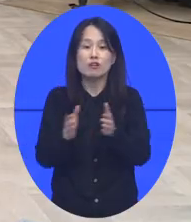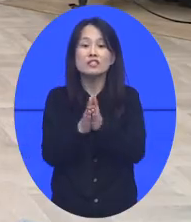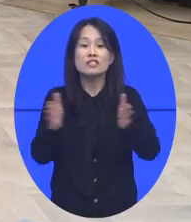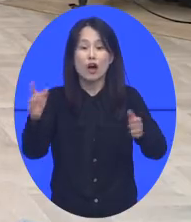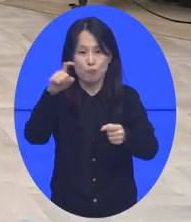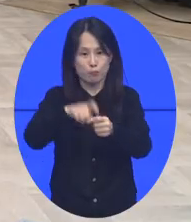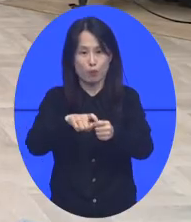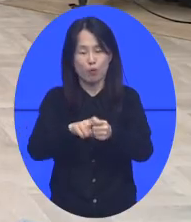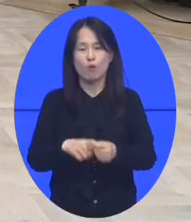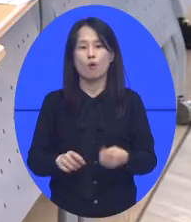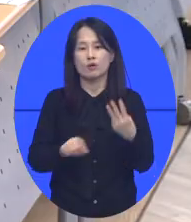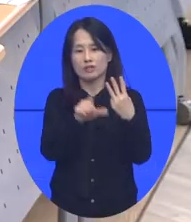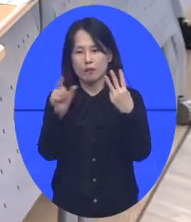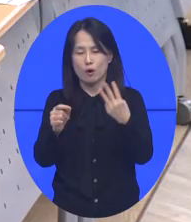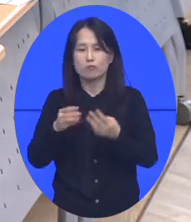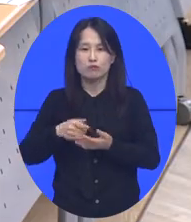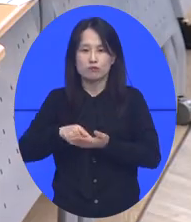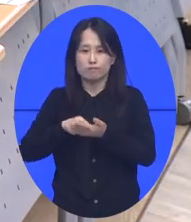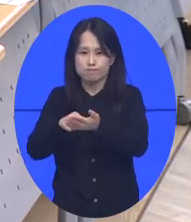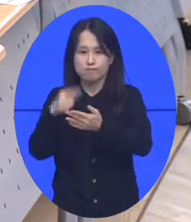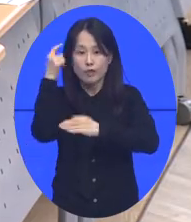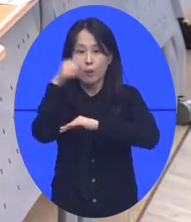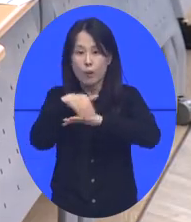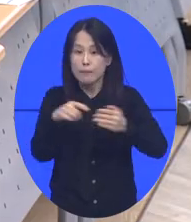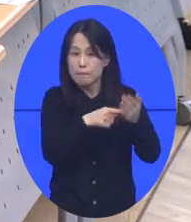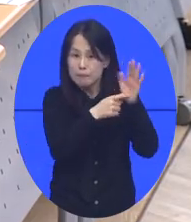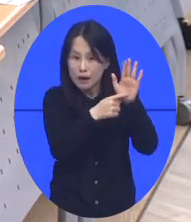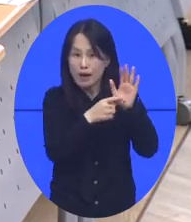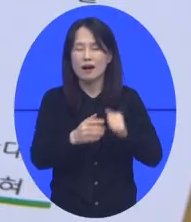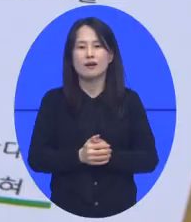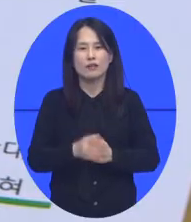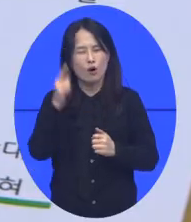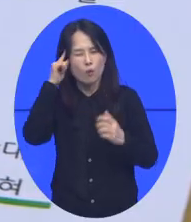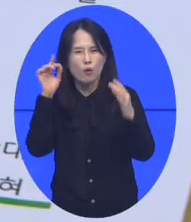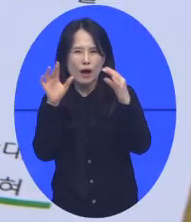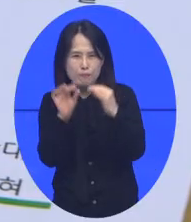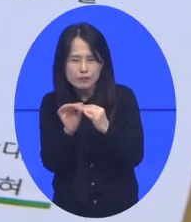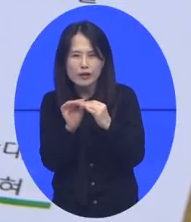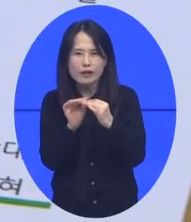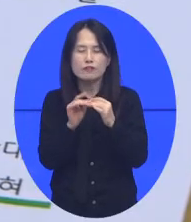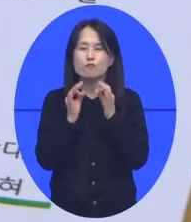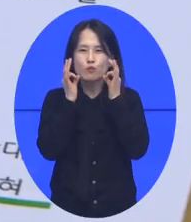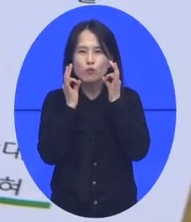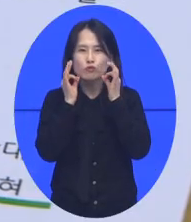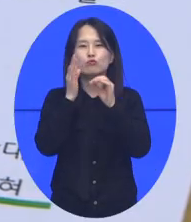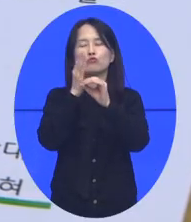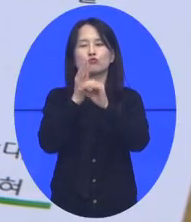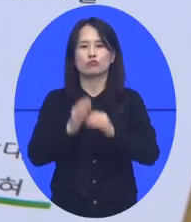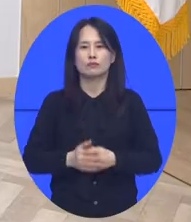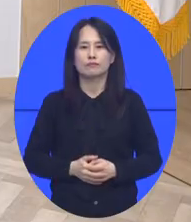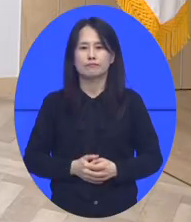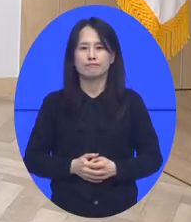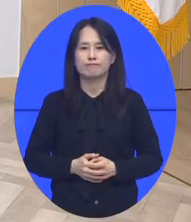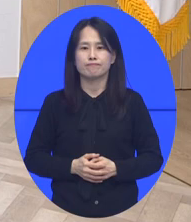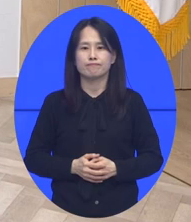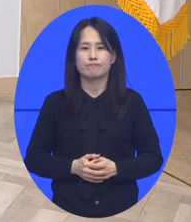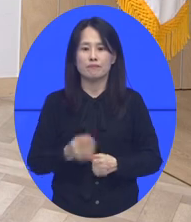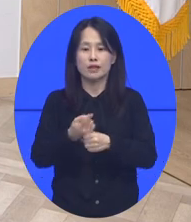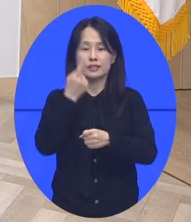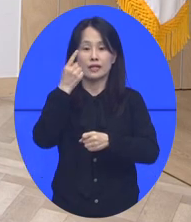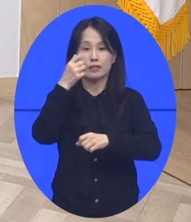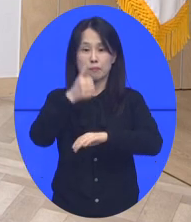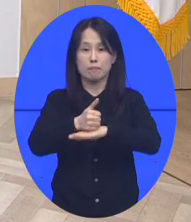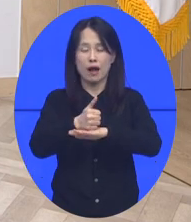목표일로 지난 3월 추진 계획을 밝히고 범도민 공감대 형성에 주력하고 있는 상태. 지난해